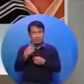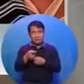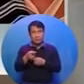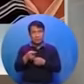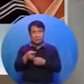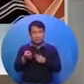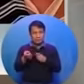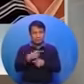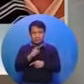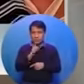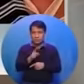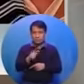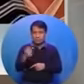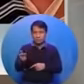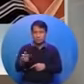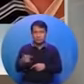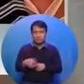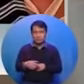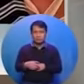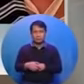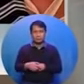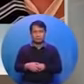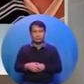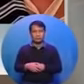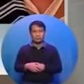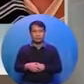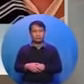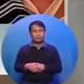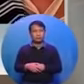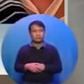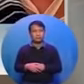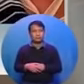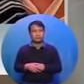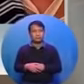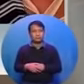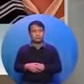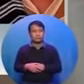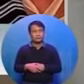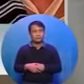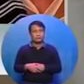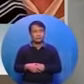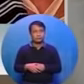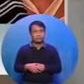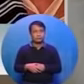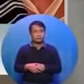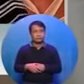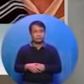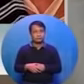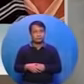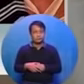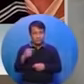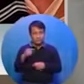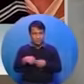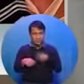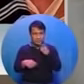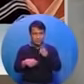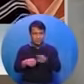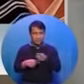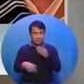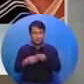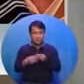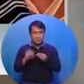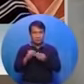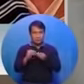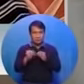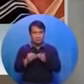Galit nyo talaga. Kayo yung tipong tao hindi nagpapakita ng emosyon, pero deep inside you, andun yung